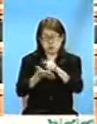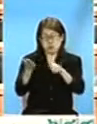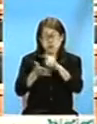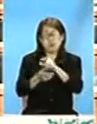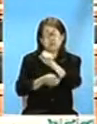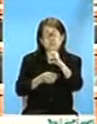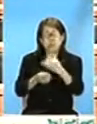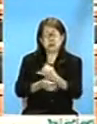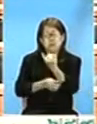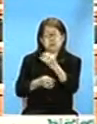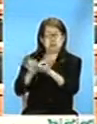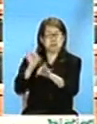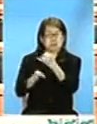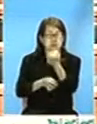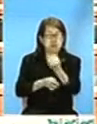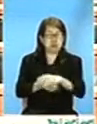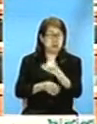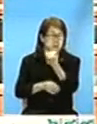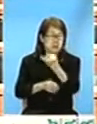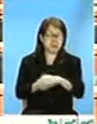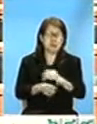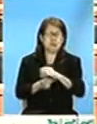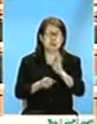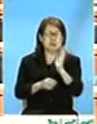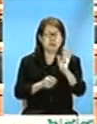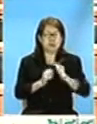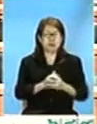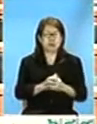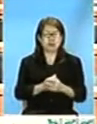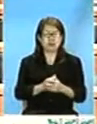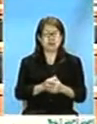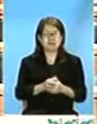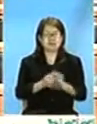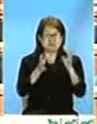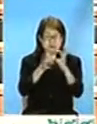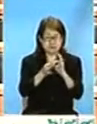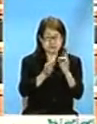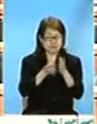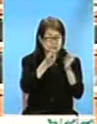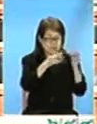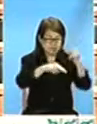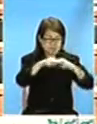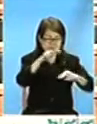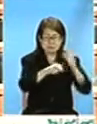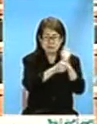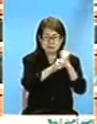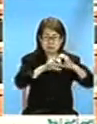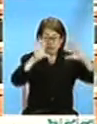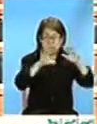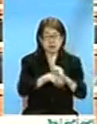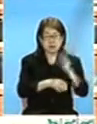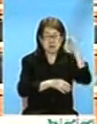มีความที่ใช้ไม่ได้คุณภาพต่ำไม่ใช่ครับนี่ควบคุมการบริหารราชการแผ่นดินโดยการตั้